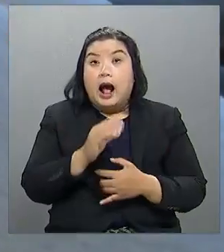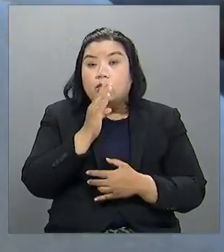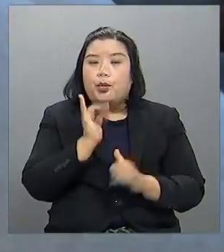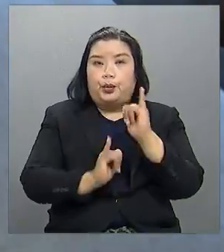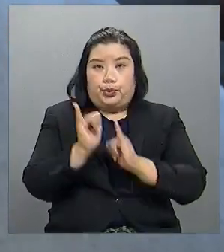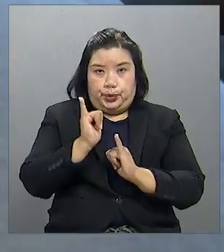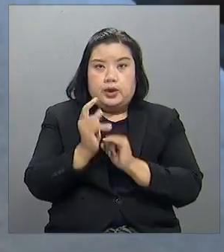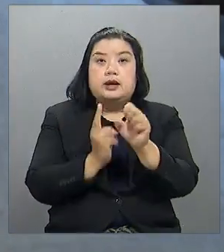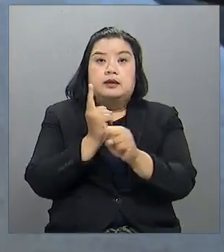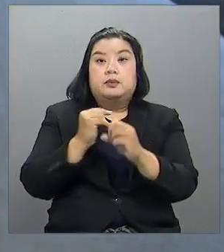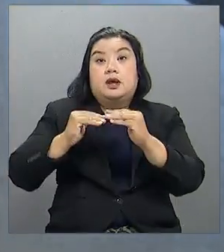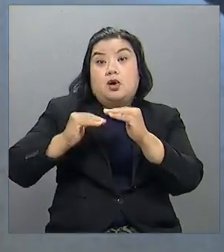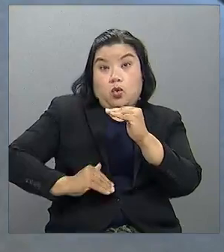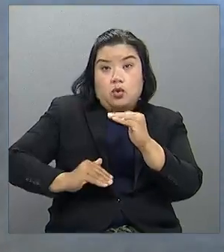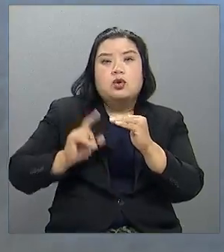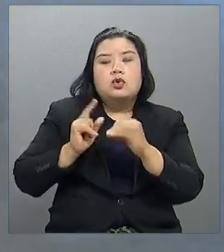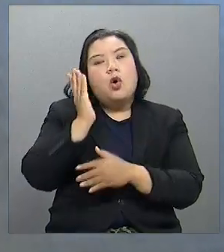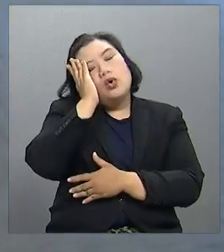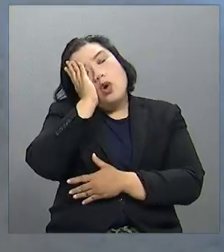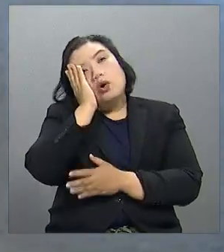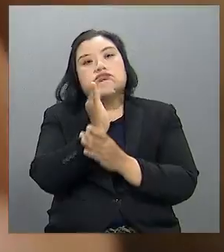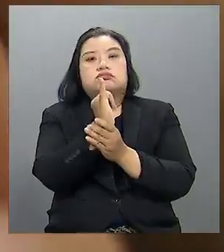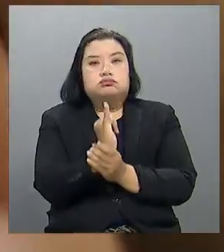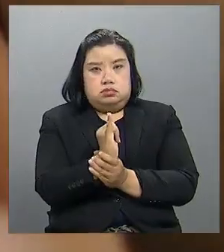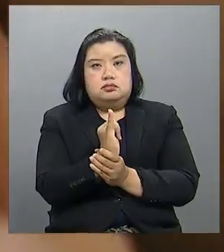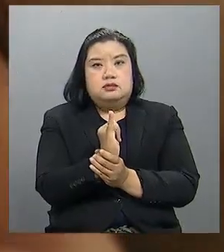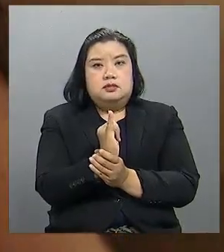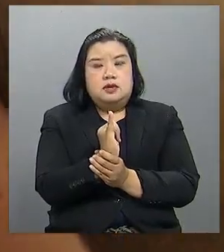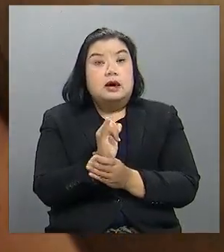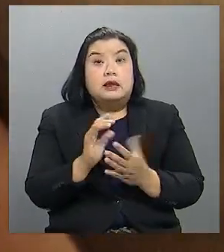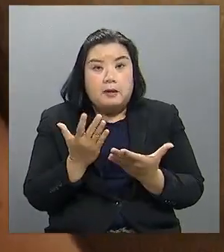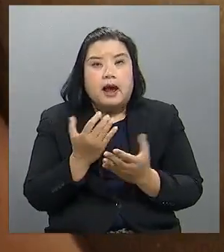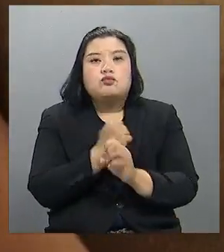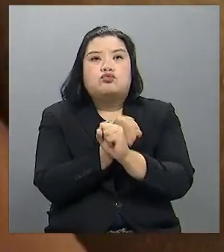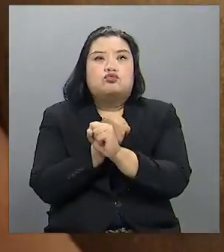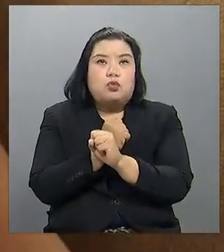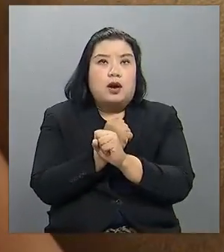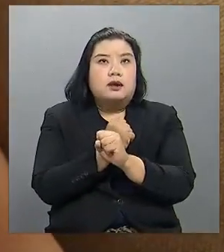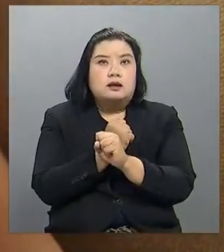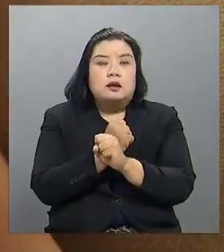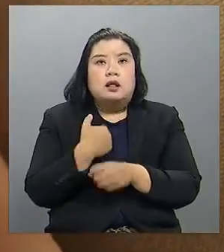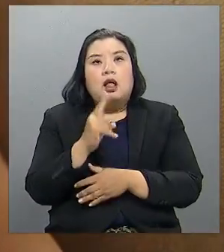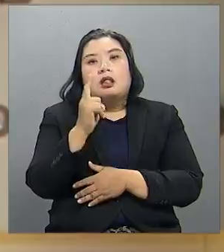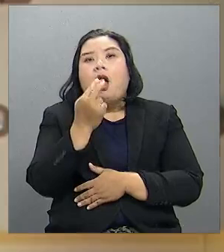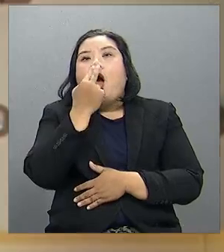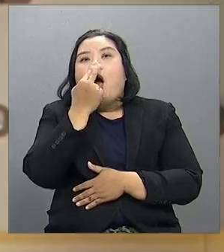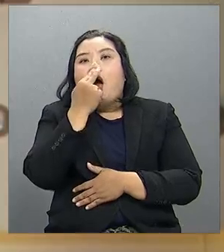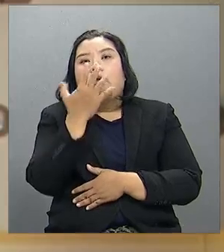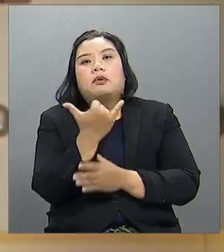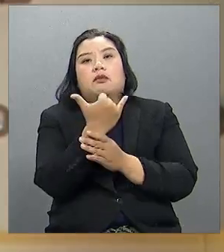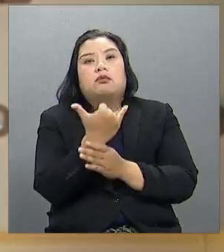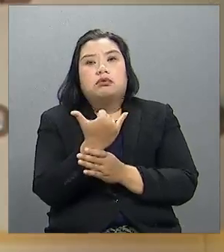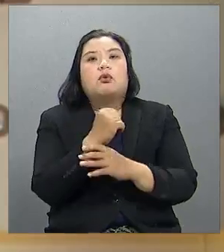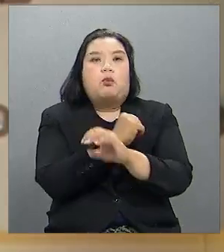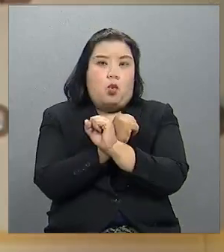จะแนะนำให้นอนหงายนะคะเพื่อป้องกันภาวะเสียชีวิตทารกเสียชีวิตกระทันหันนะคะหรือว่า